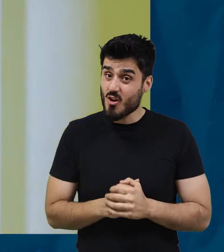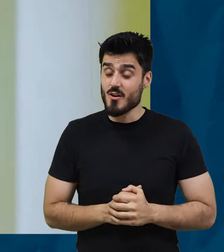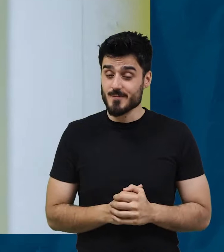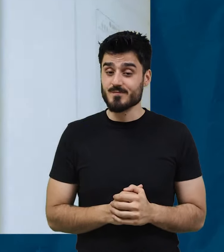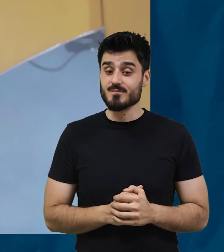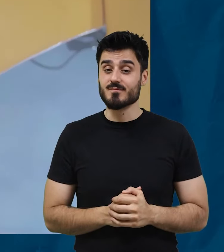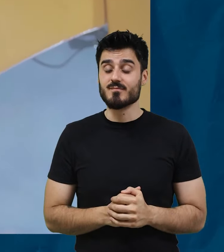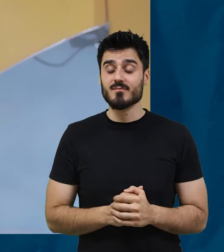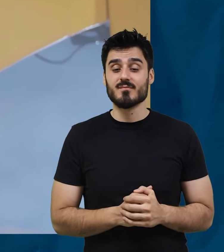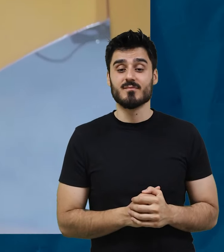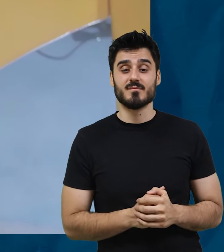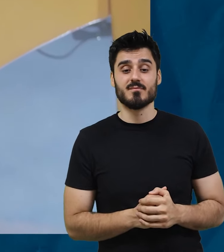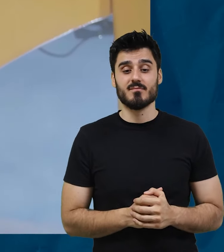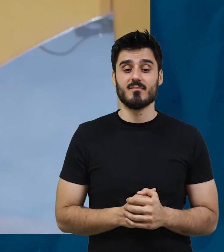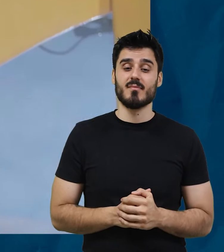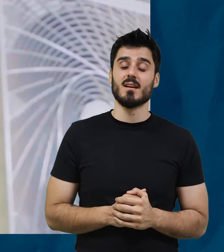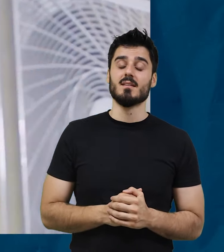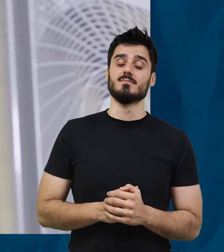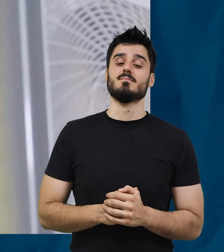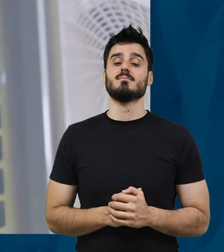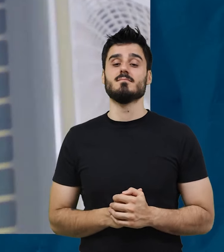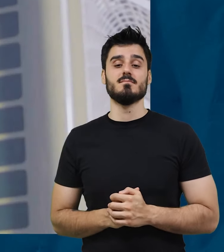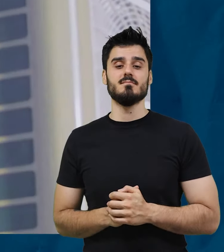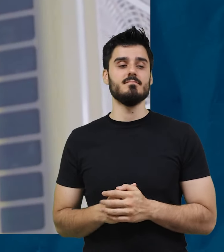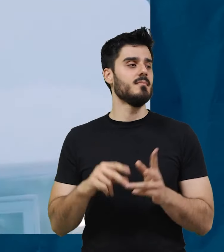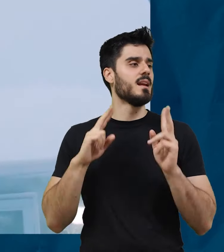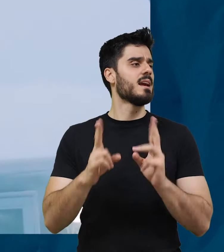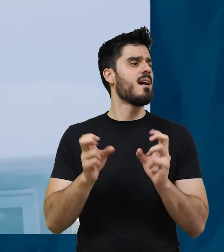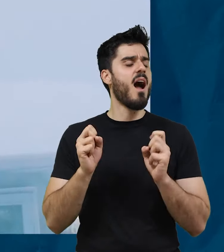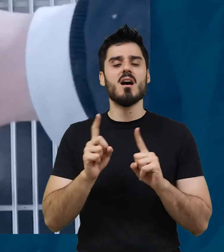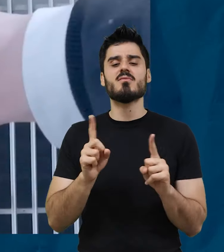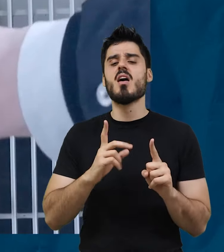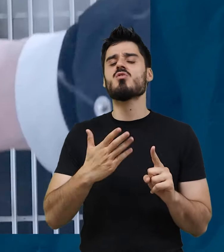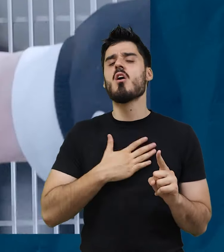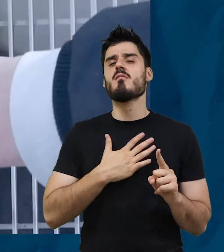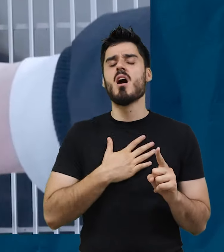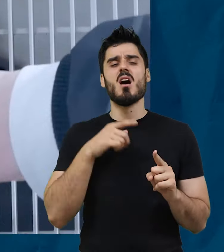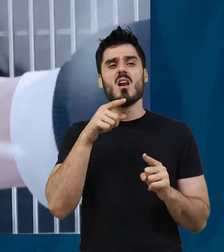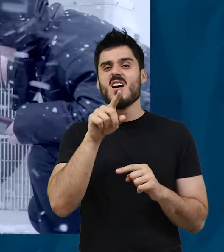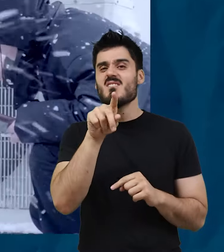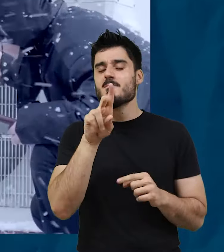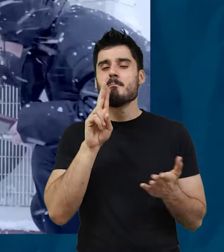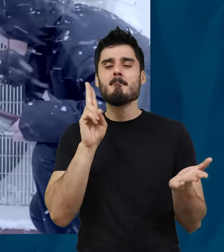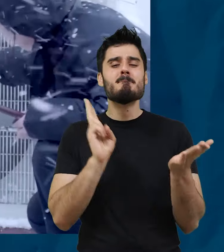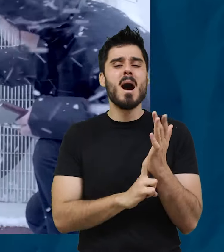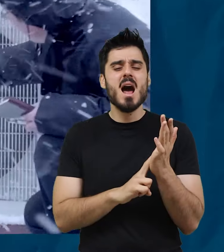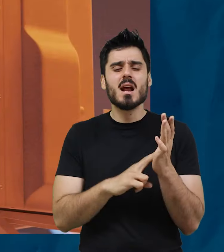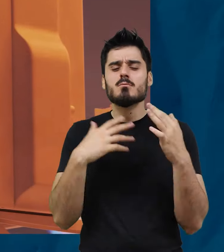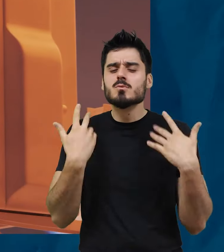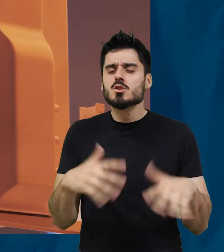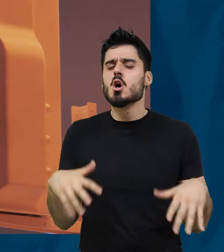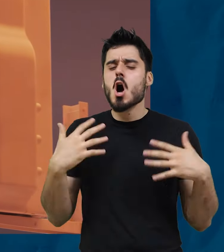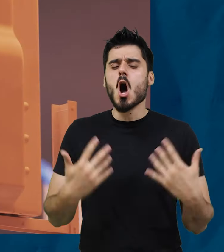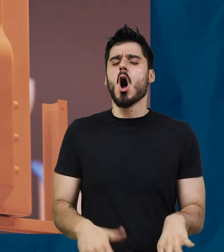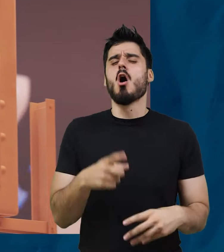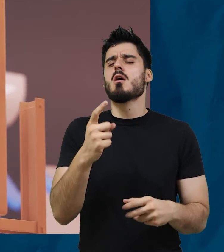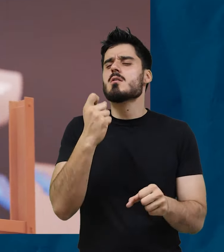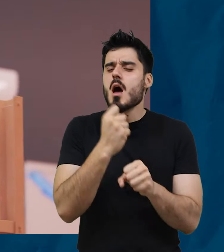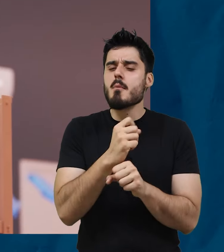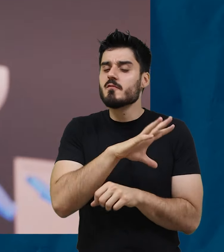регулирате температурата във вашия дом. Как да не се доверим на бранд, който е инвестирал толкова човешки капацитет в продукта